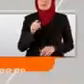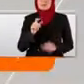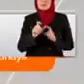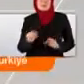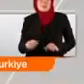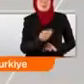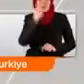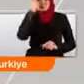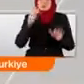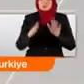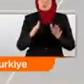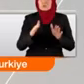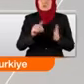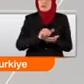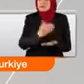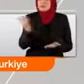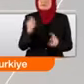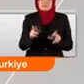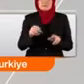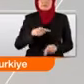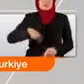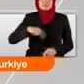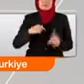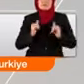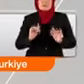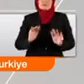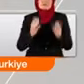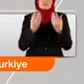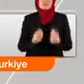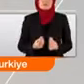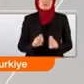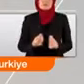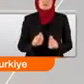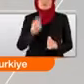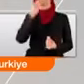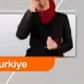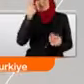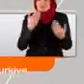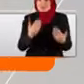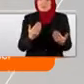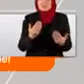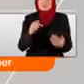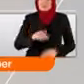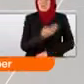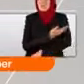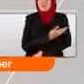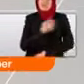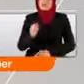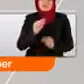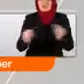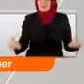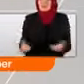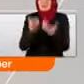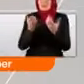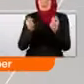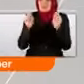herkes gibi bizi de rahatsız ediyor şayet bu vatanı ateşe verecek kadar ülkemize